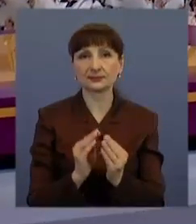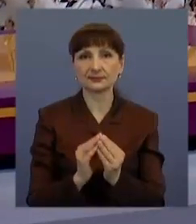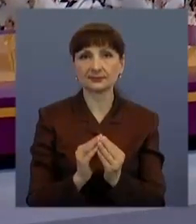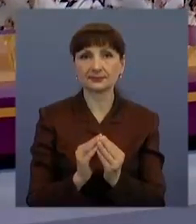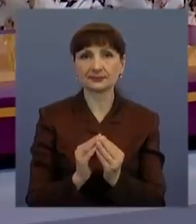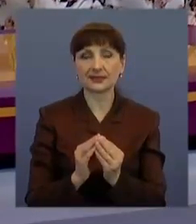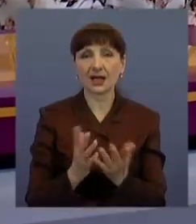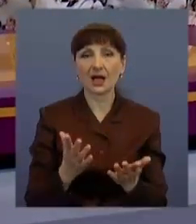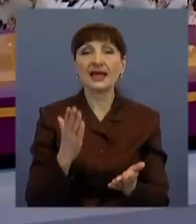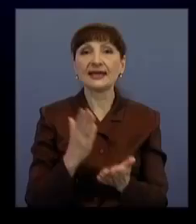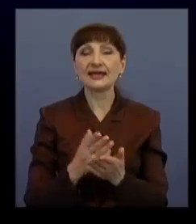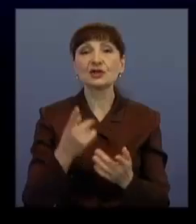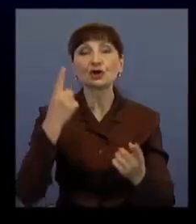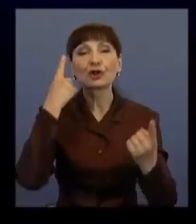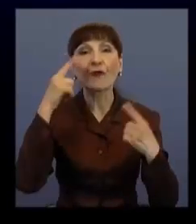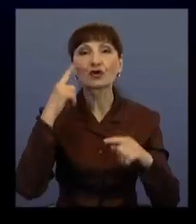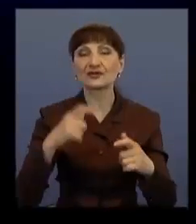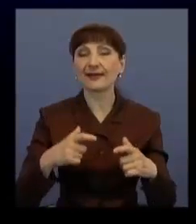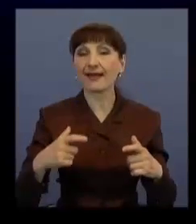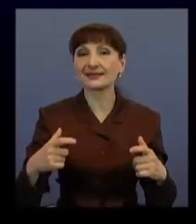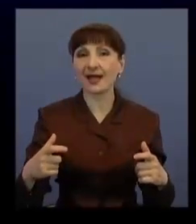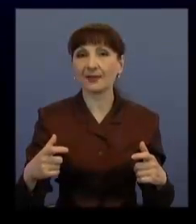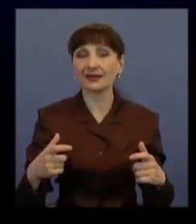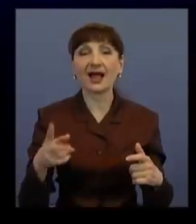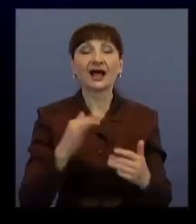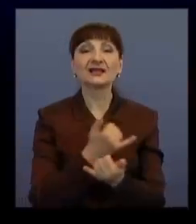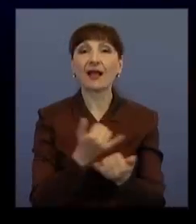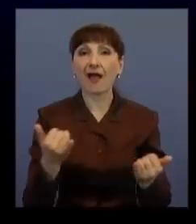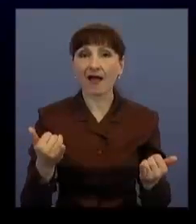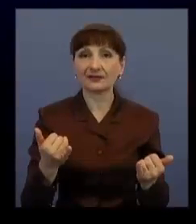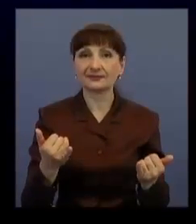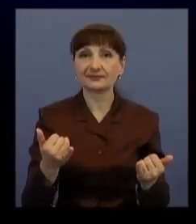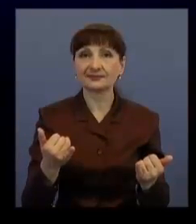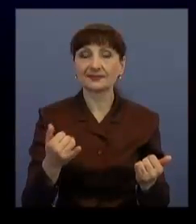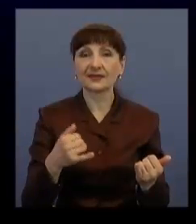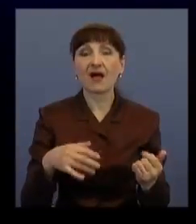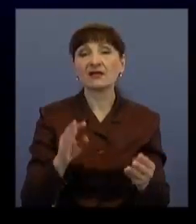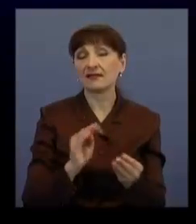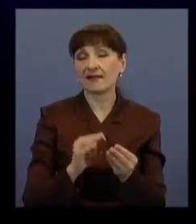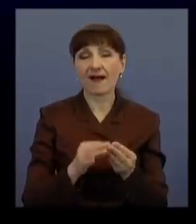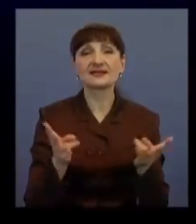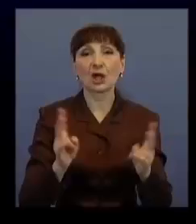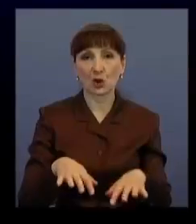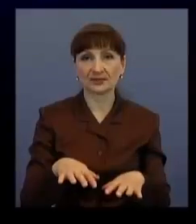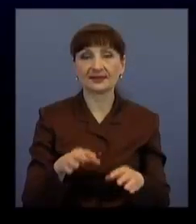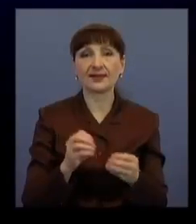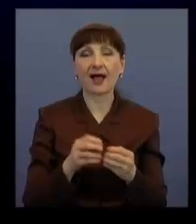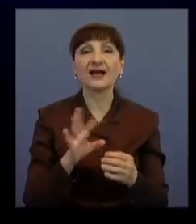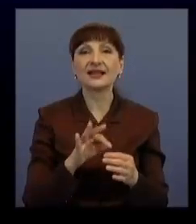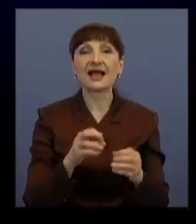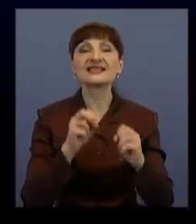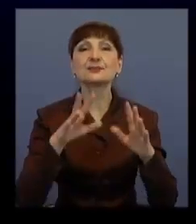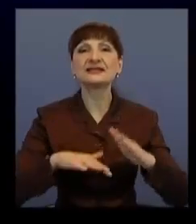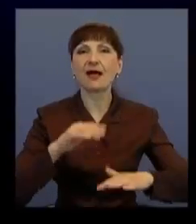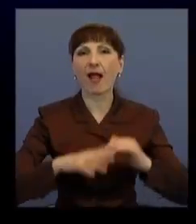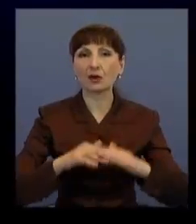Ну, тесты, кстати говоря, есть еще и творческие экзамены. Да, их есть тоже для творческие экзамены, они как и были, так и остаются. Для определенных